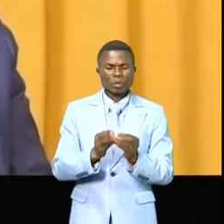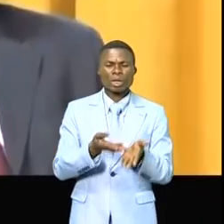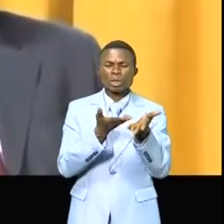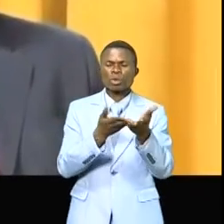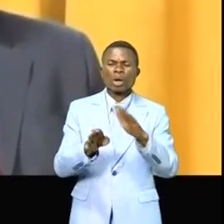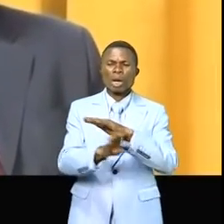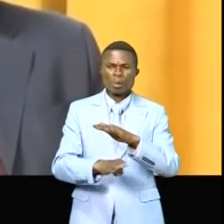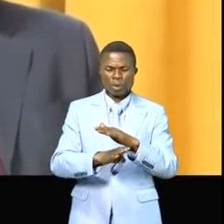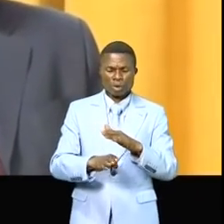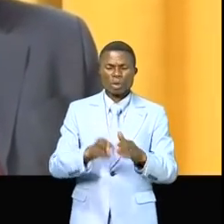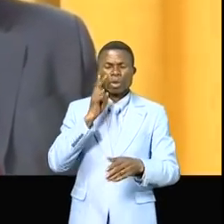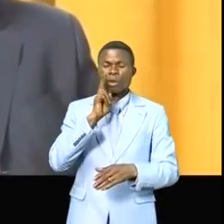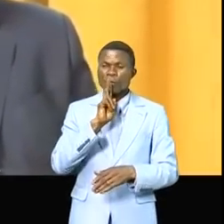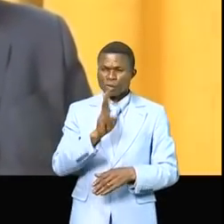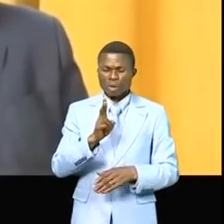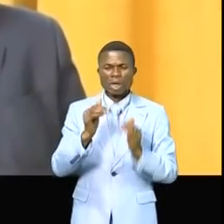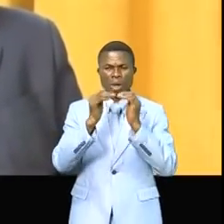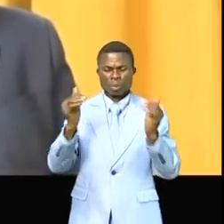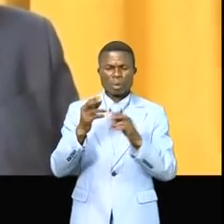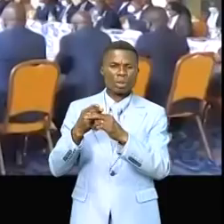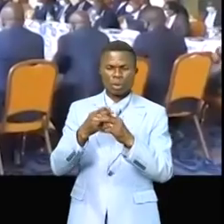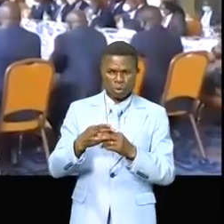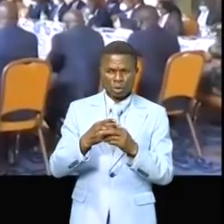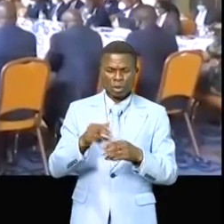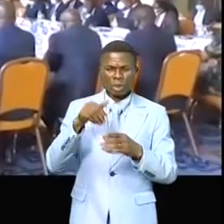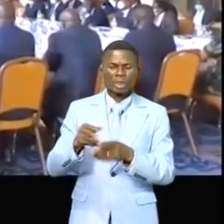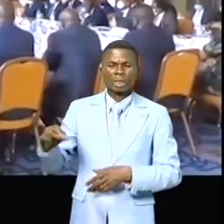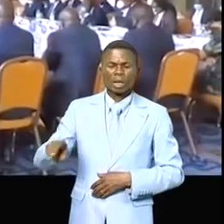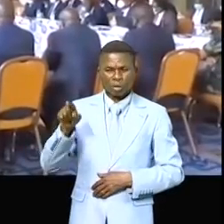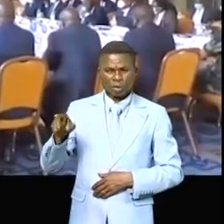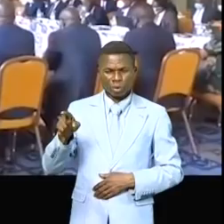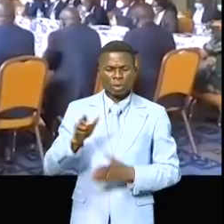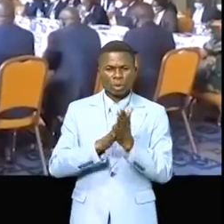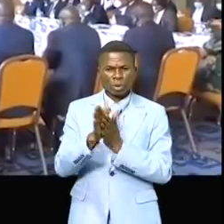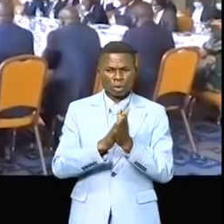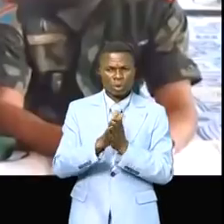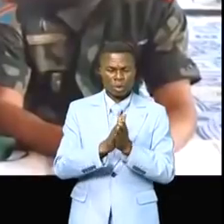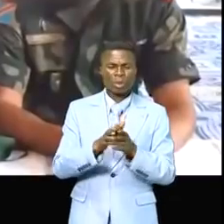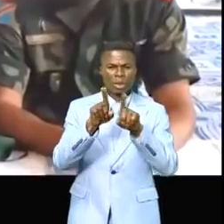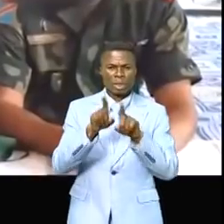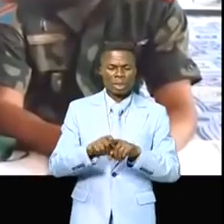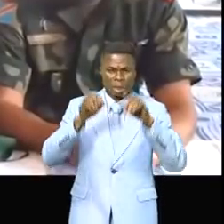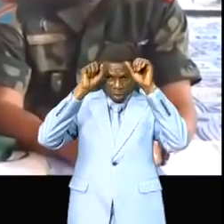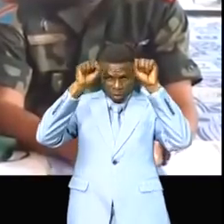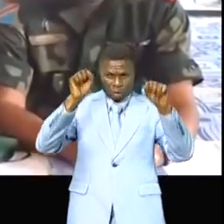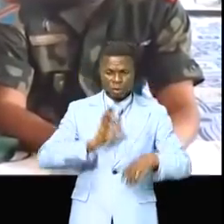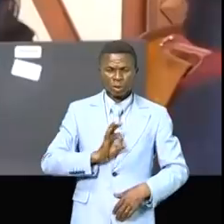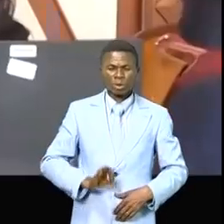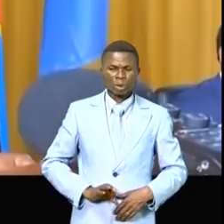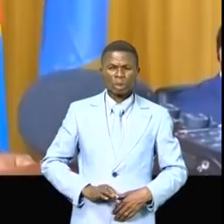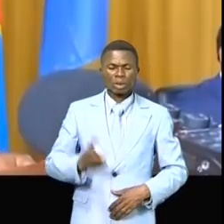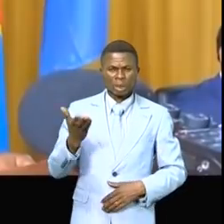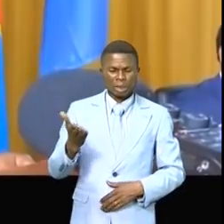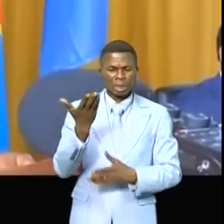la matérialisation de la construction de la paix et de la sécurité. Cela comme le souhaite bien entendu le président de la République,